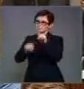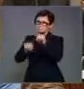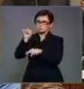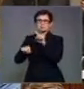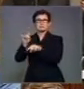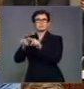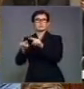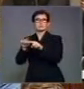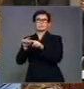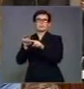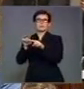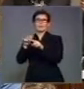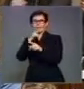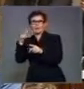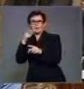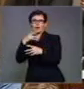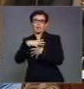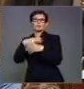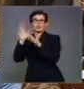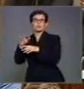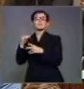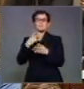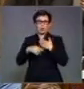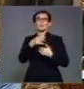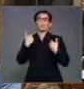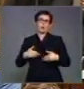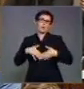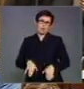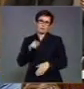erilaisen muun väkivallan uhriksi.